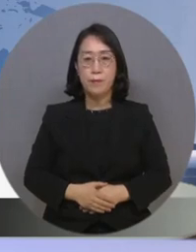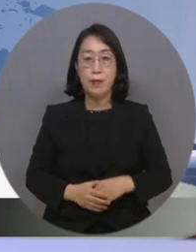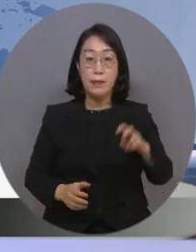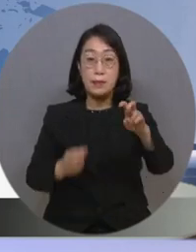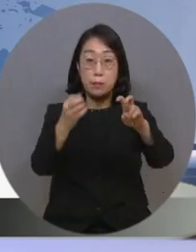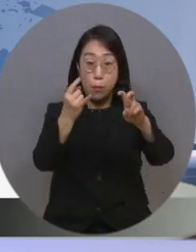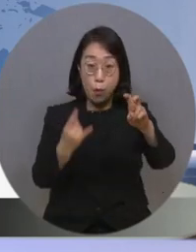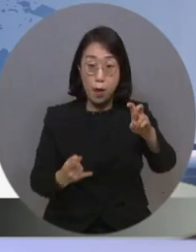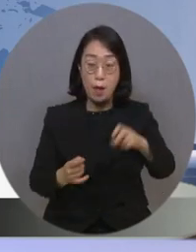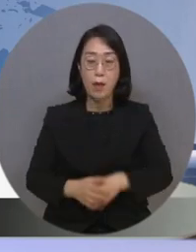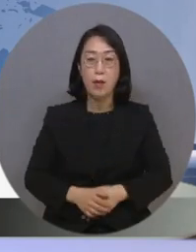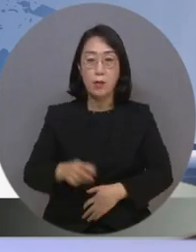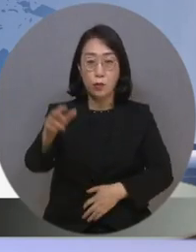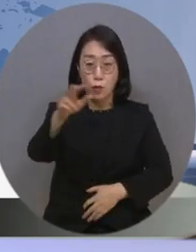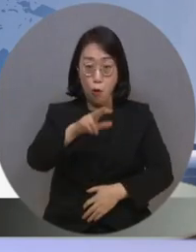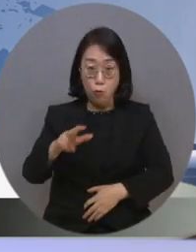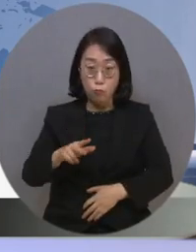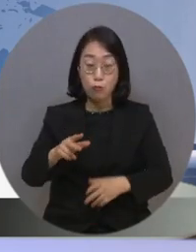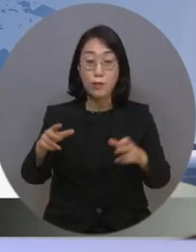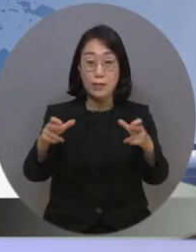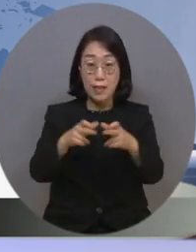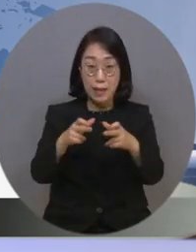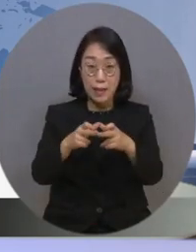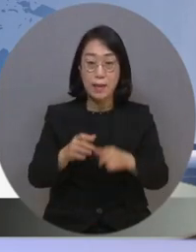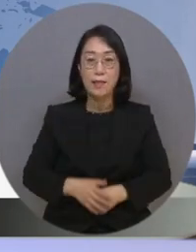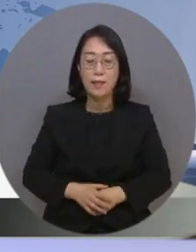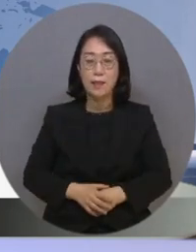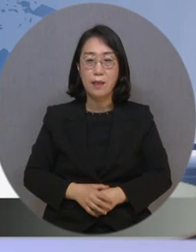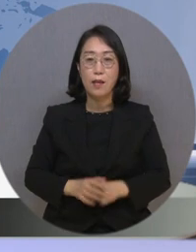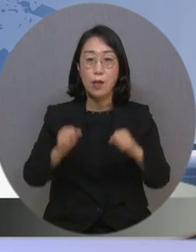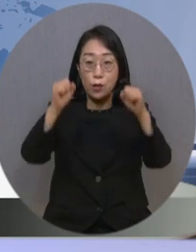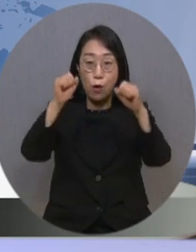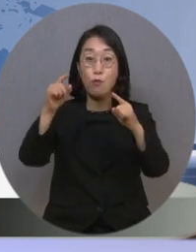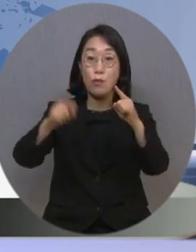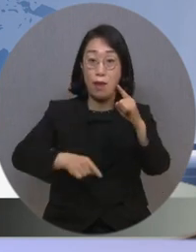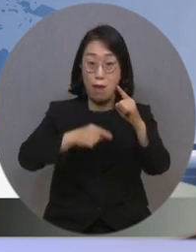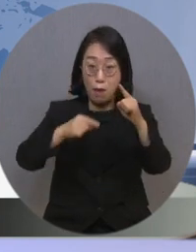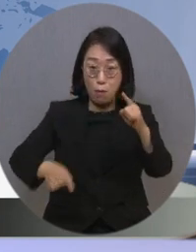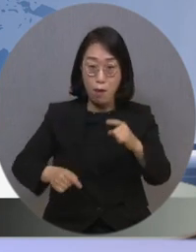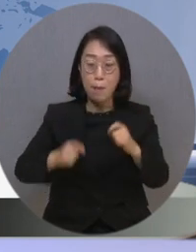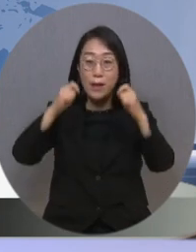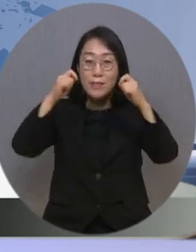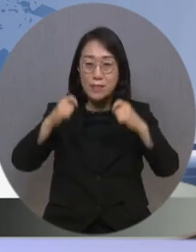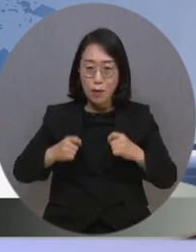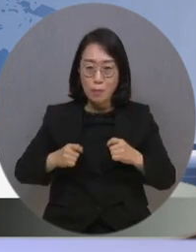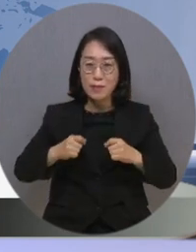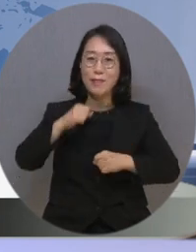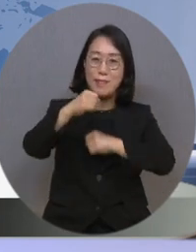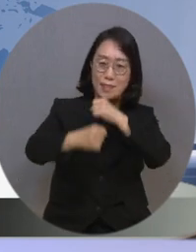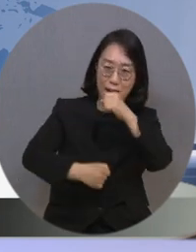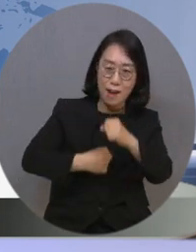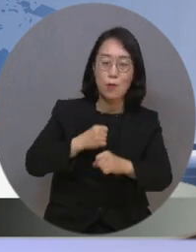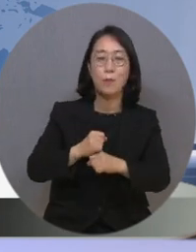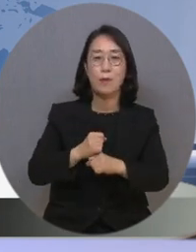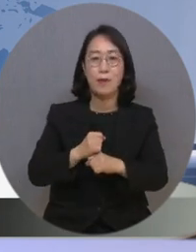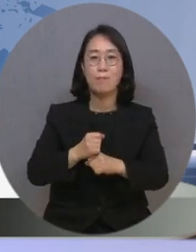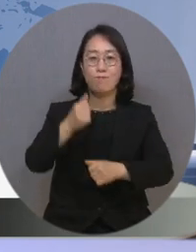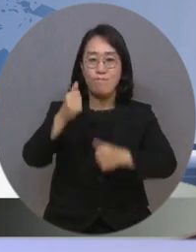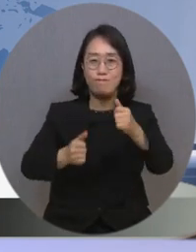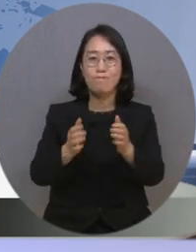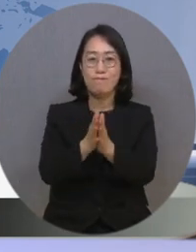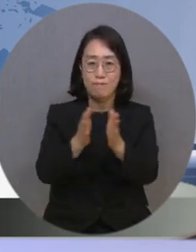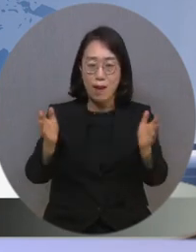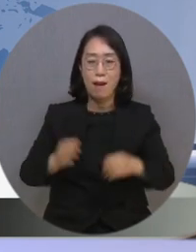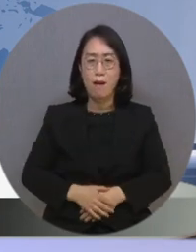제20회 전국 장애인 동계체육대회가 4년 만에 마스크를 벗고 자유롭게 꿈을 펼쳤습니다. 올해로 20회를